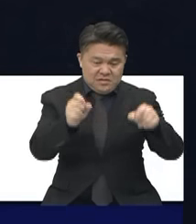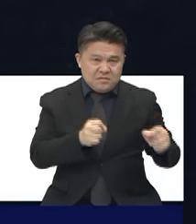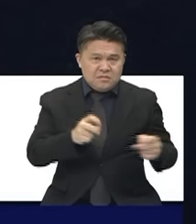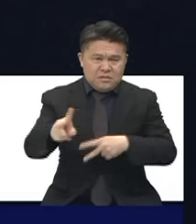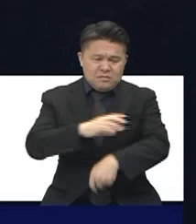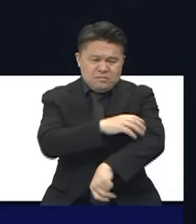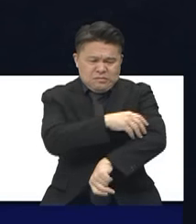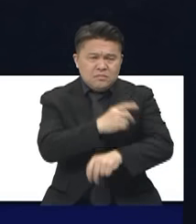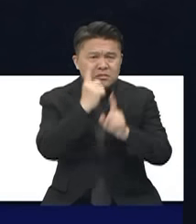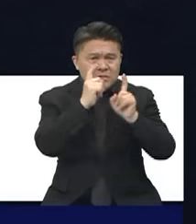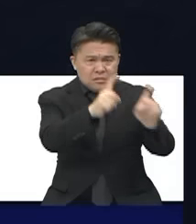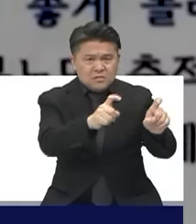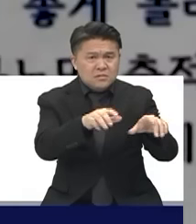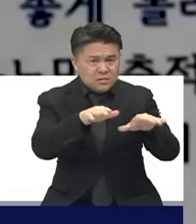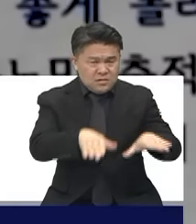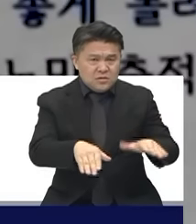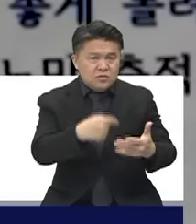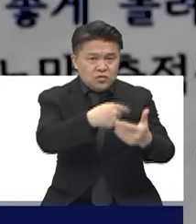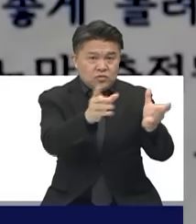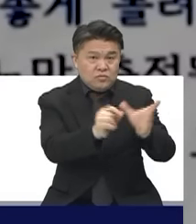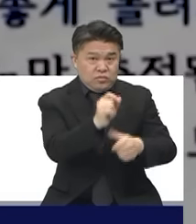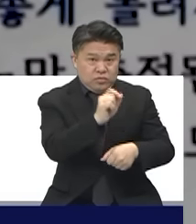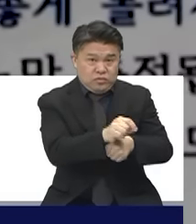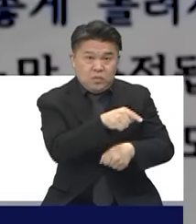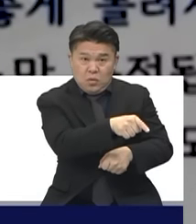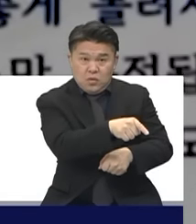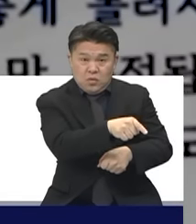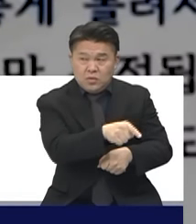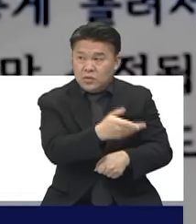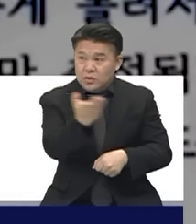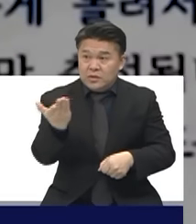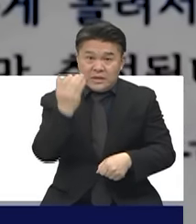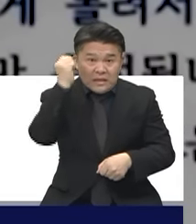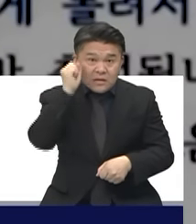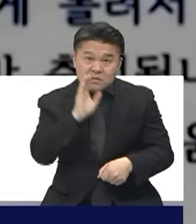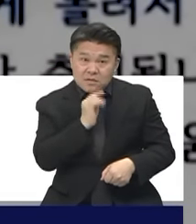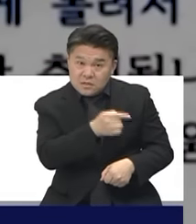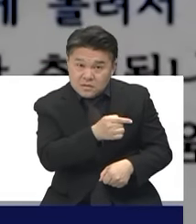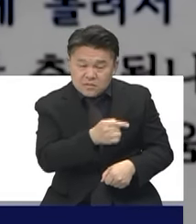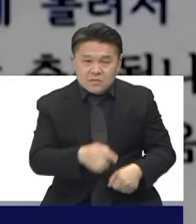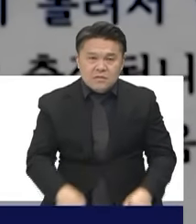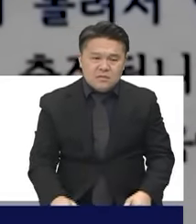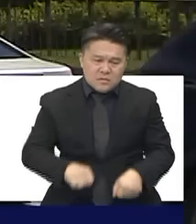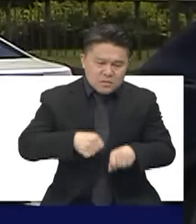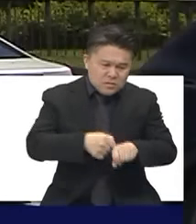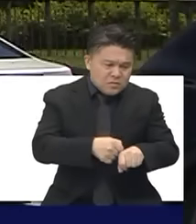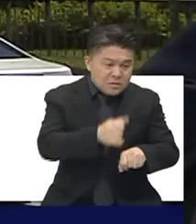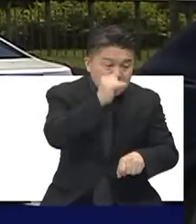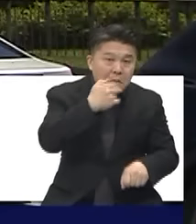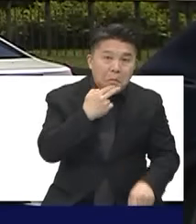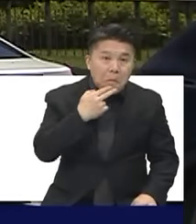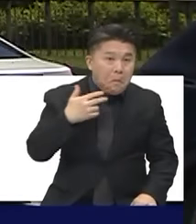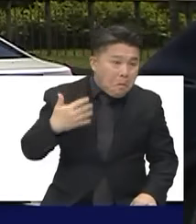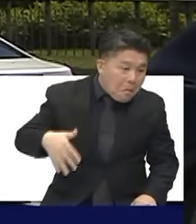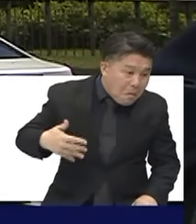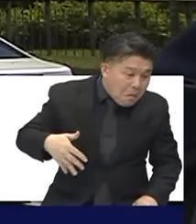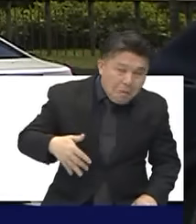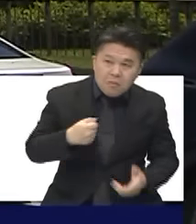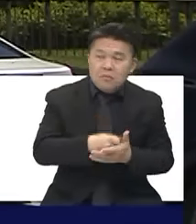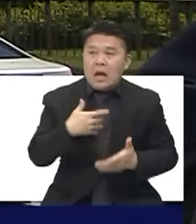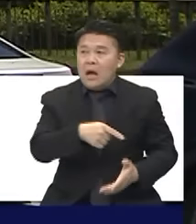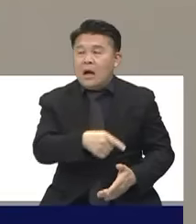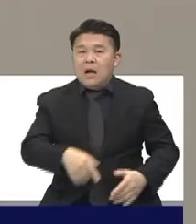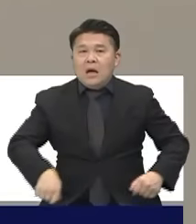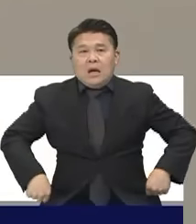내용의 문서를 보내는 등 갑질 의혹으로 논란이 됐던 교육부 사무관의 일 아직 기억하실 텐데요. 징계 여부가